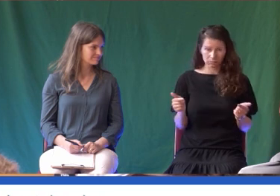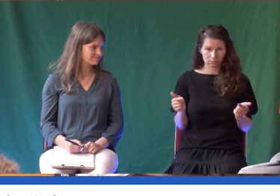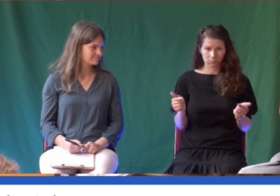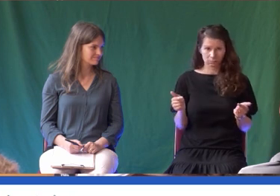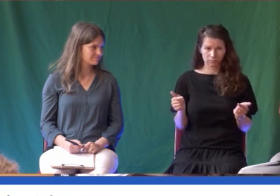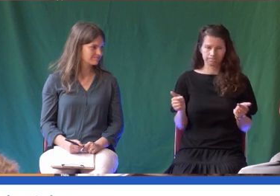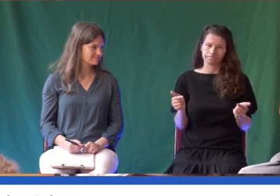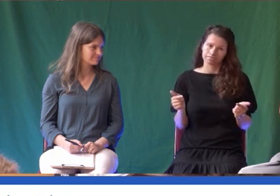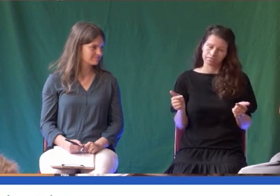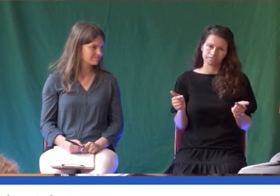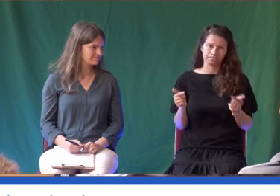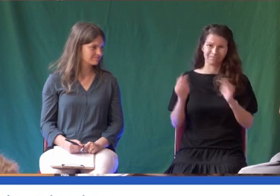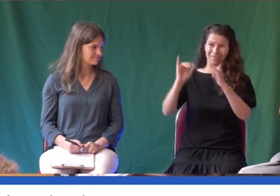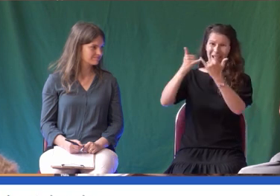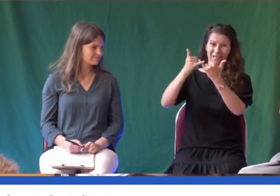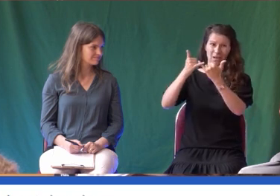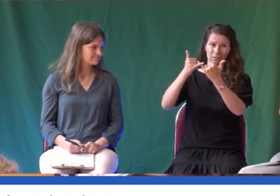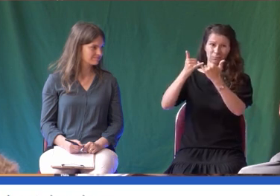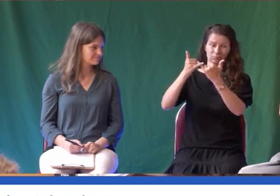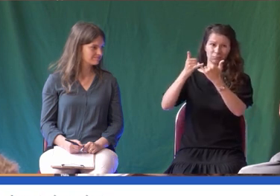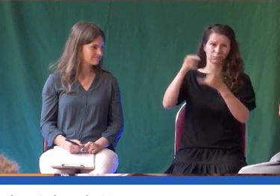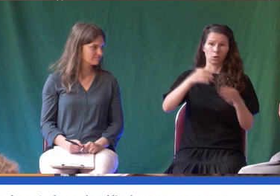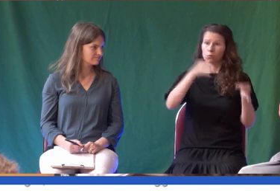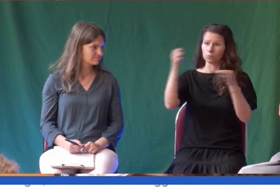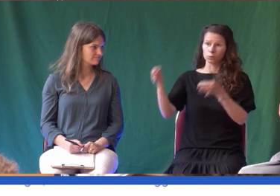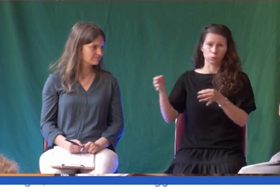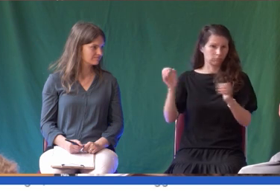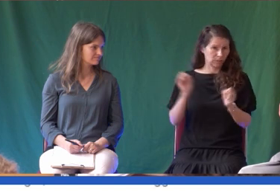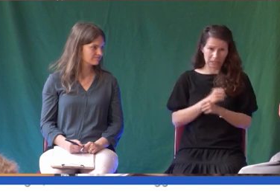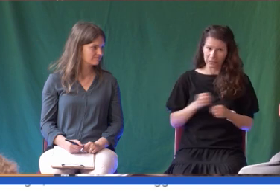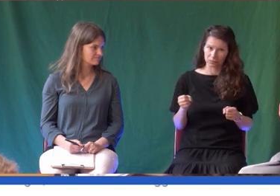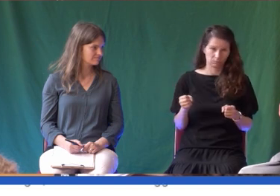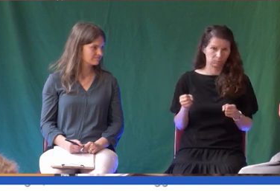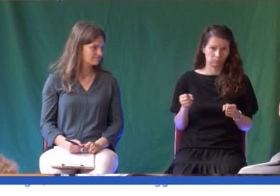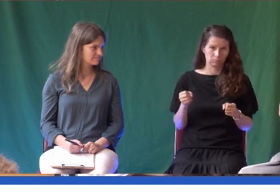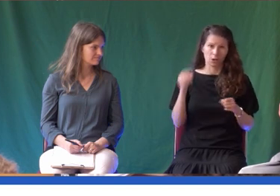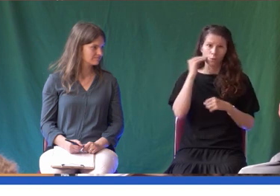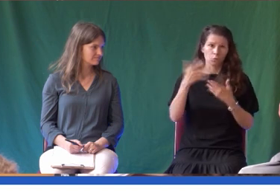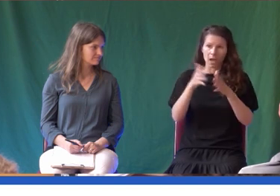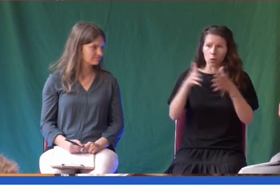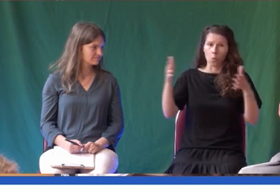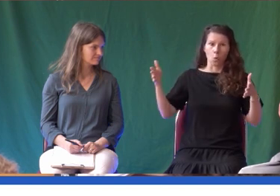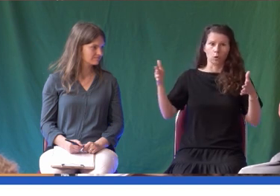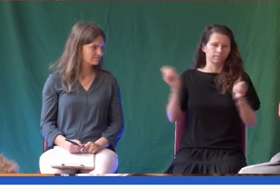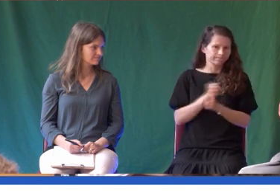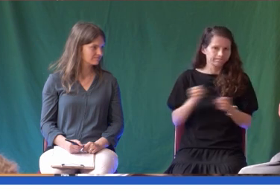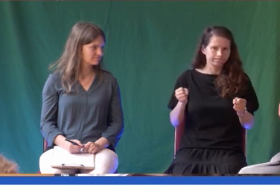ein Elternpaar nicht umziehen in eine größere Wohnung zum Beispiel jemand mit einer Körperbehinderung